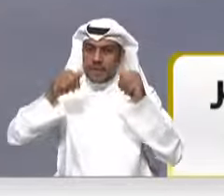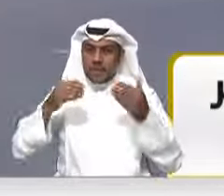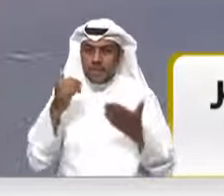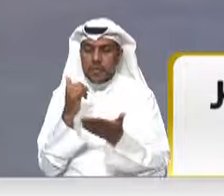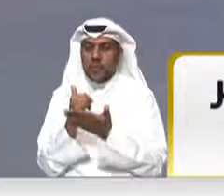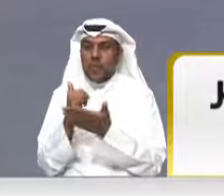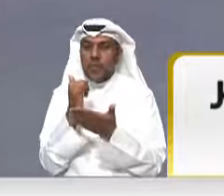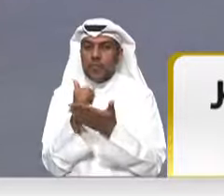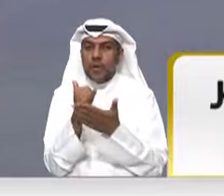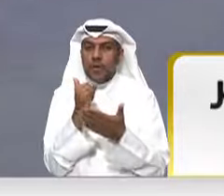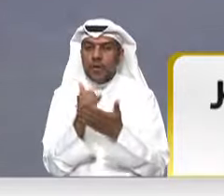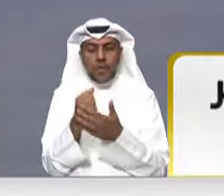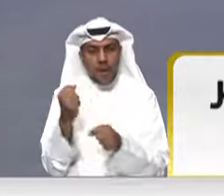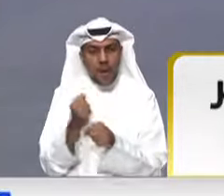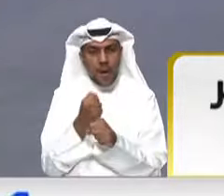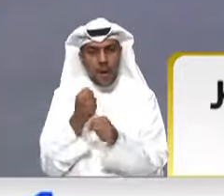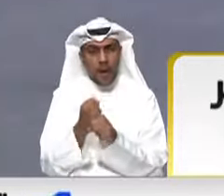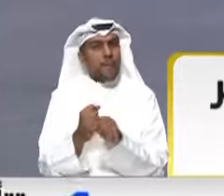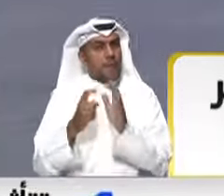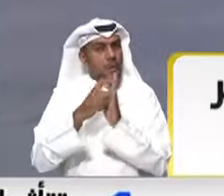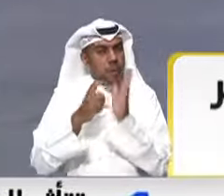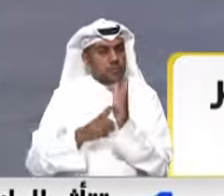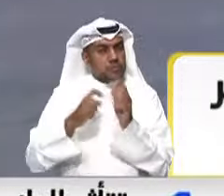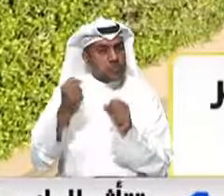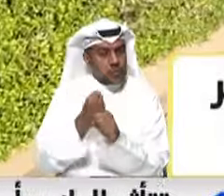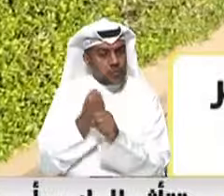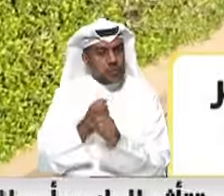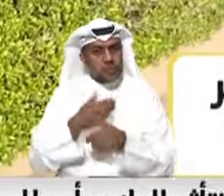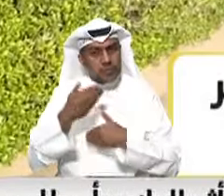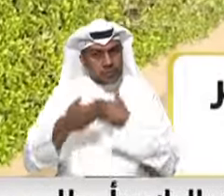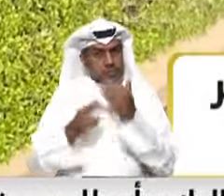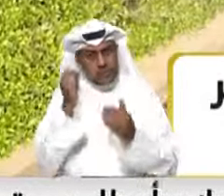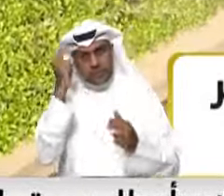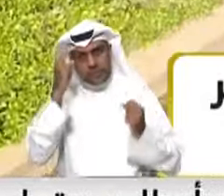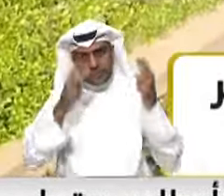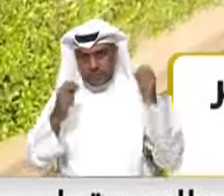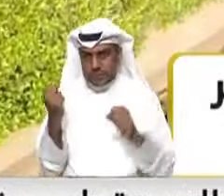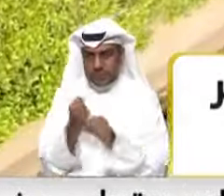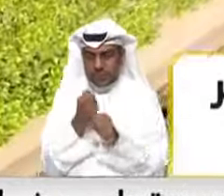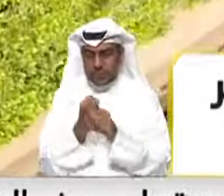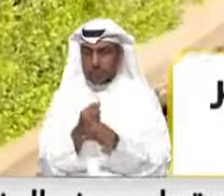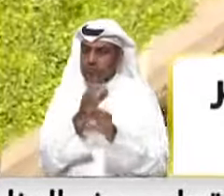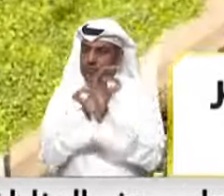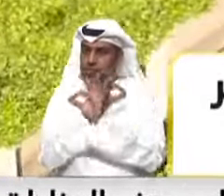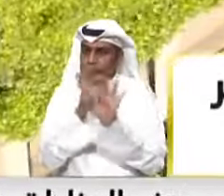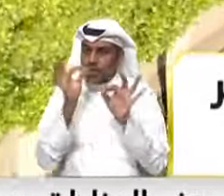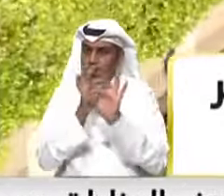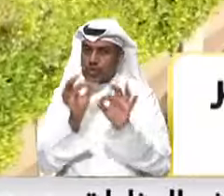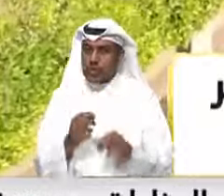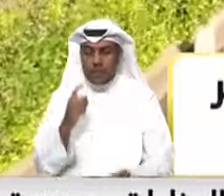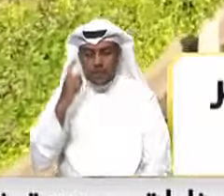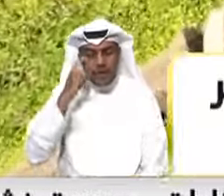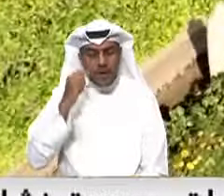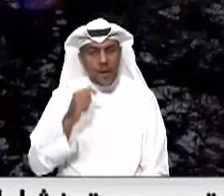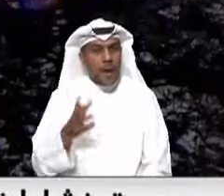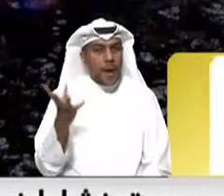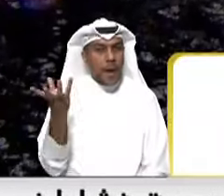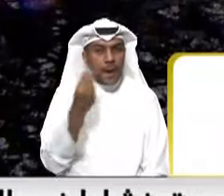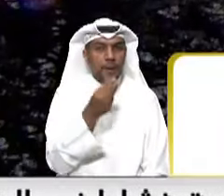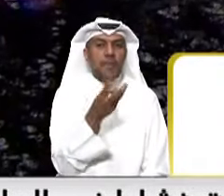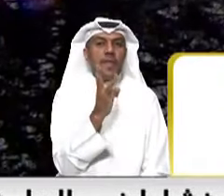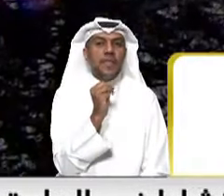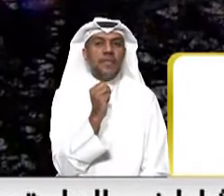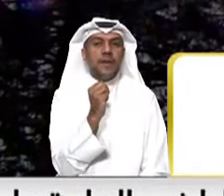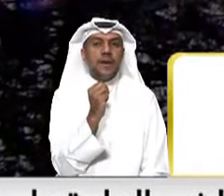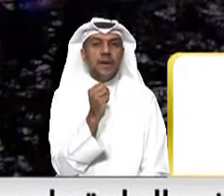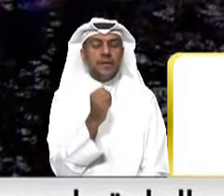البلدين باتخاذ الخطوات اللازمة لتحقيق ذلك والتجهيز لعقد الدورة 13